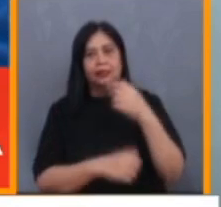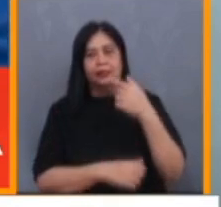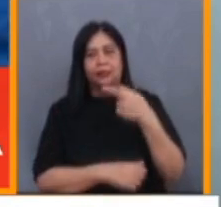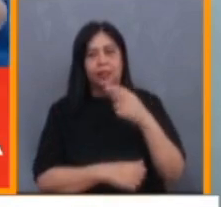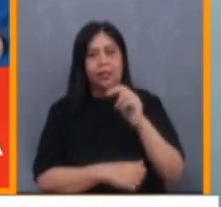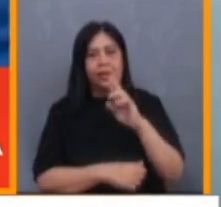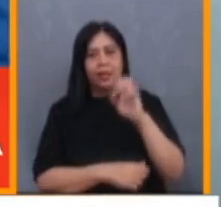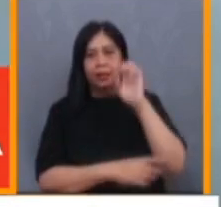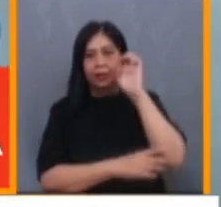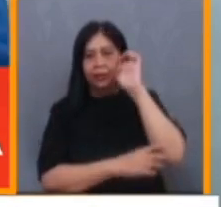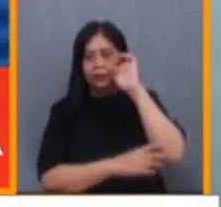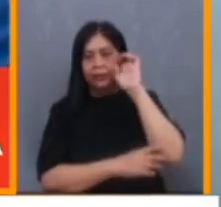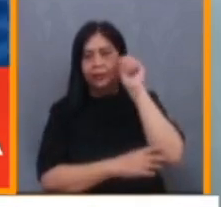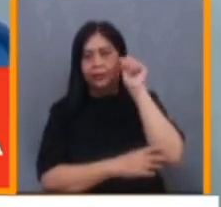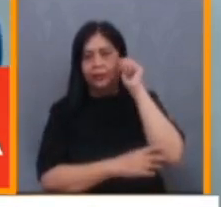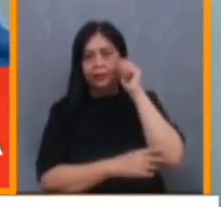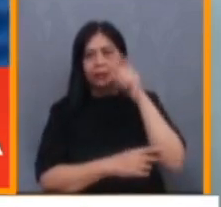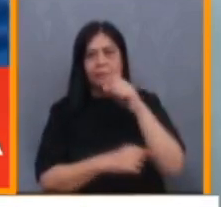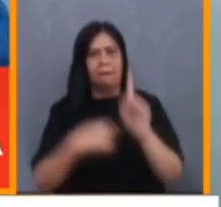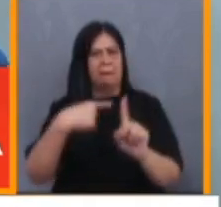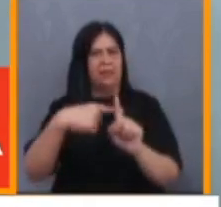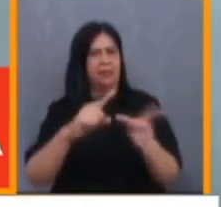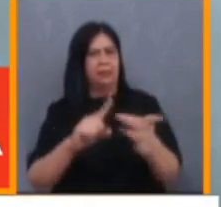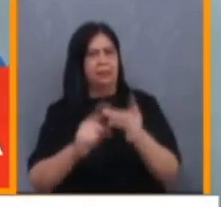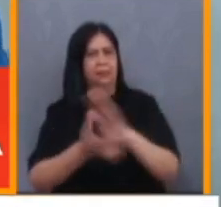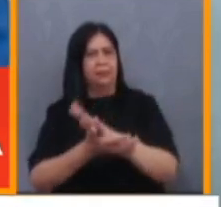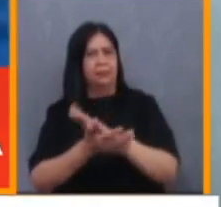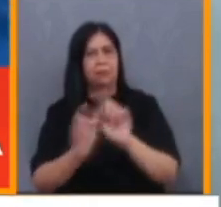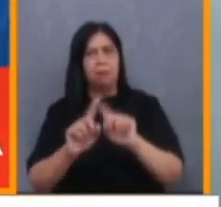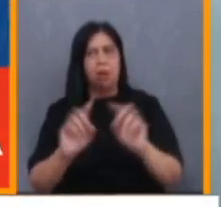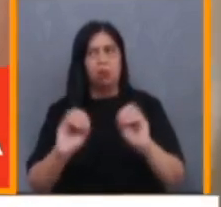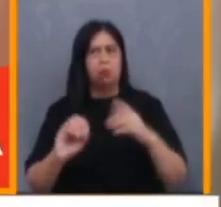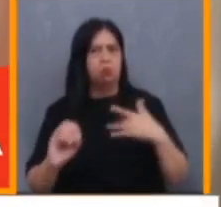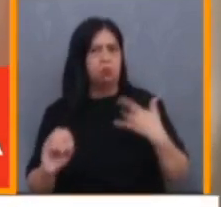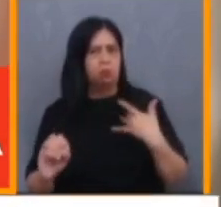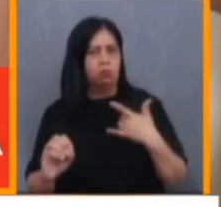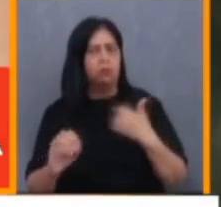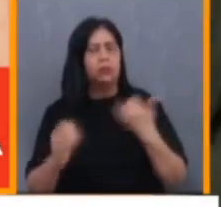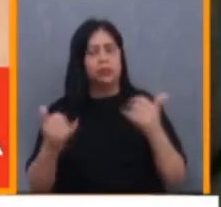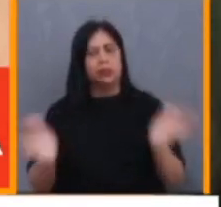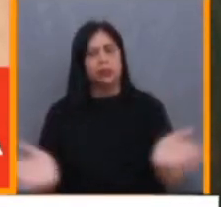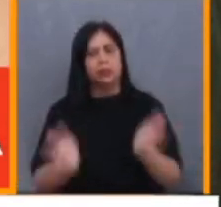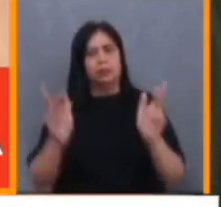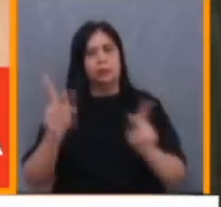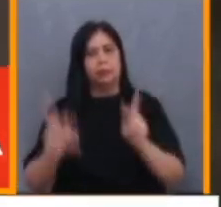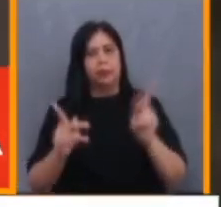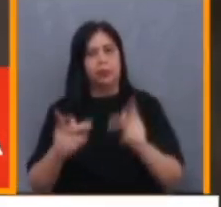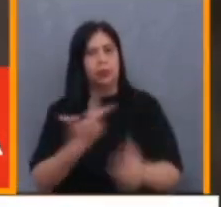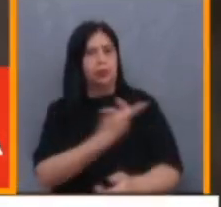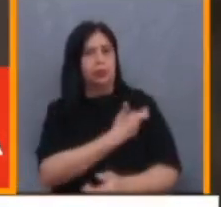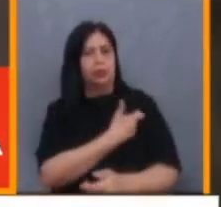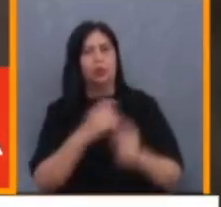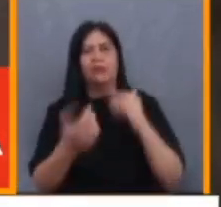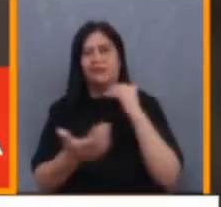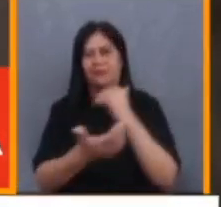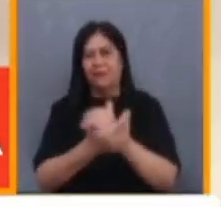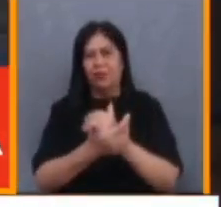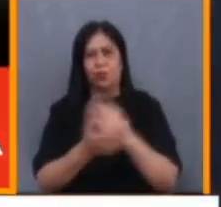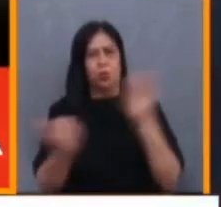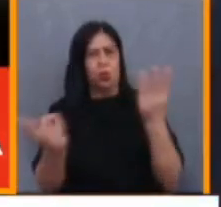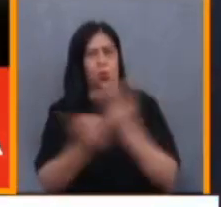sa COVID-19, bagamat asymptomatic, hinikayat niya ang publikong magpabakuna para maiwasan ang malubhang epekto ng